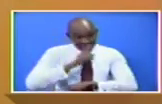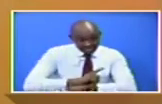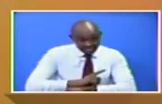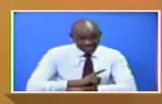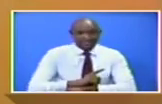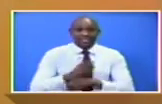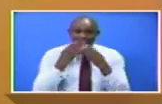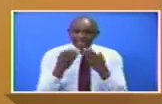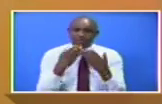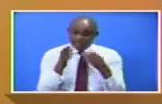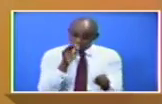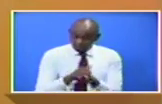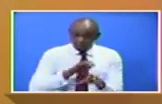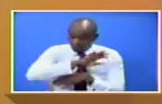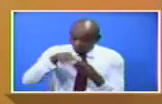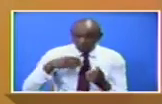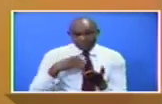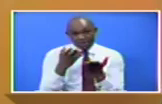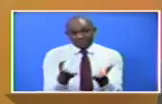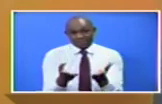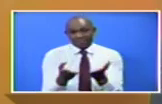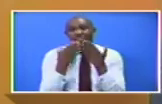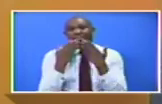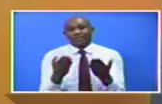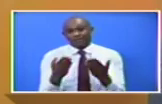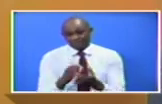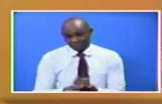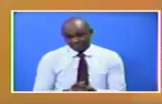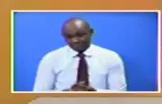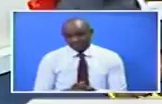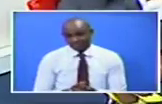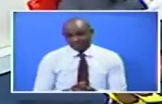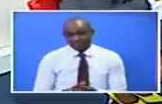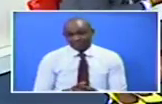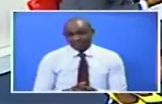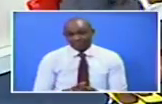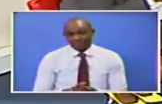na Mwadime. Shukrani za dhati kwa niaba ya wote ambao wameshiriki. Asante.